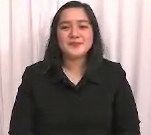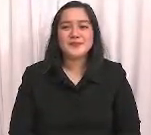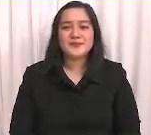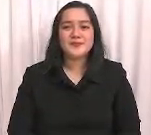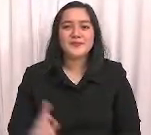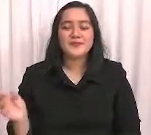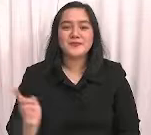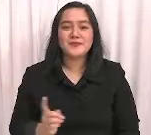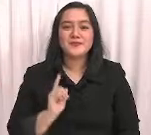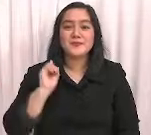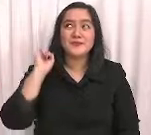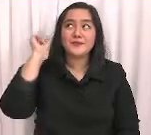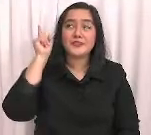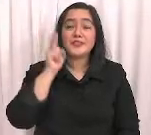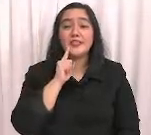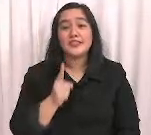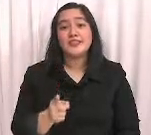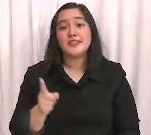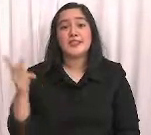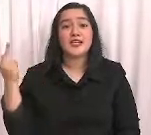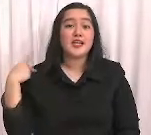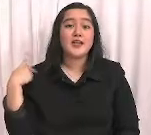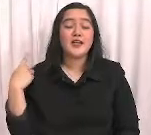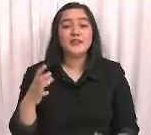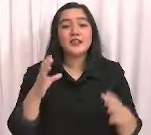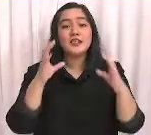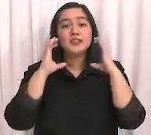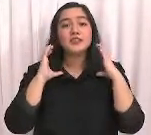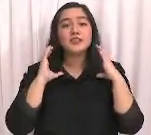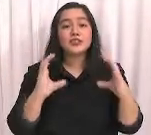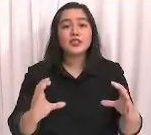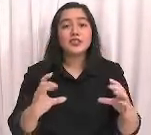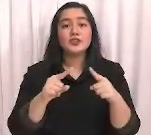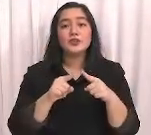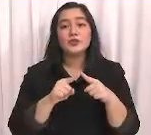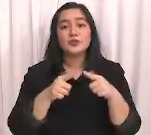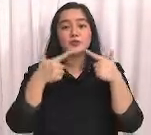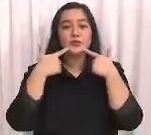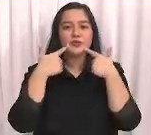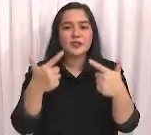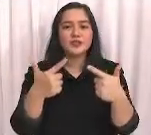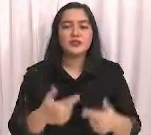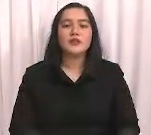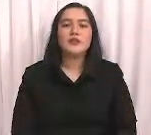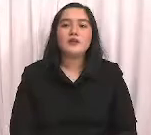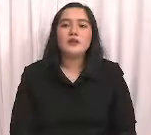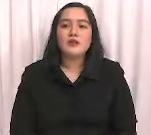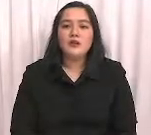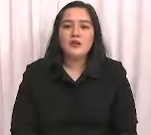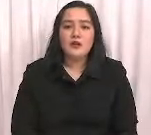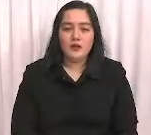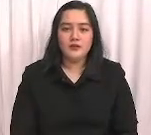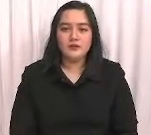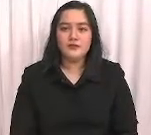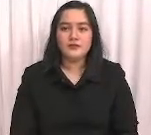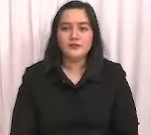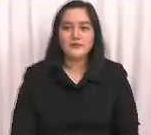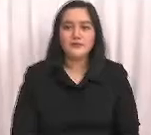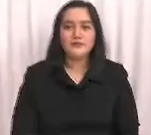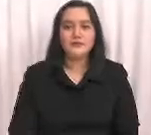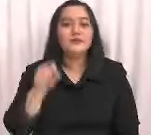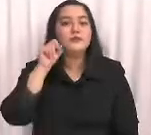magandang pagkakataon ang aking mga magandang co-host po rito, no, para bumati po sila sa inyo. Ma'am